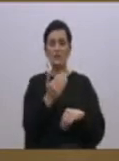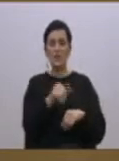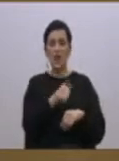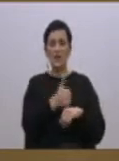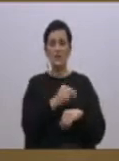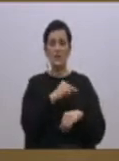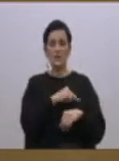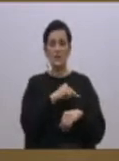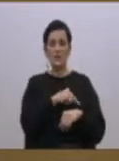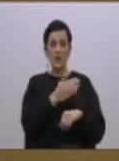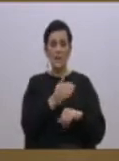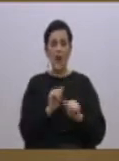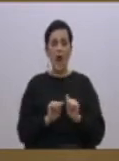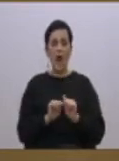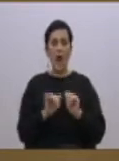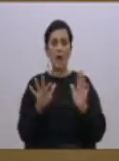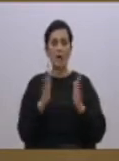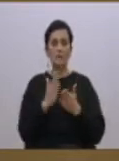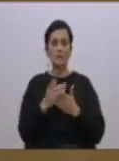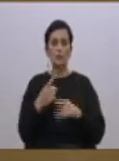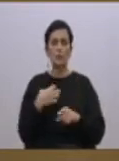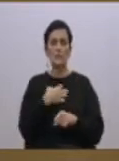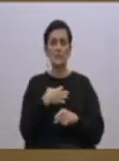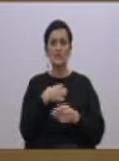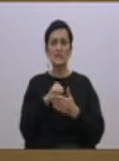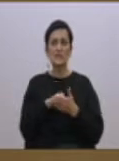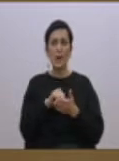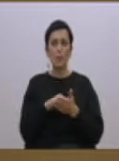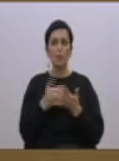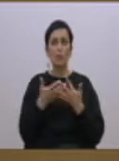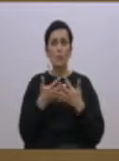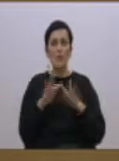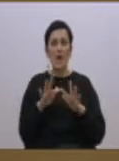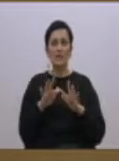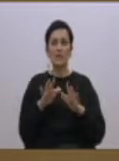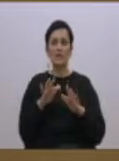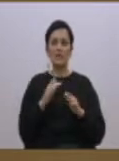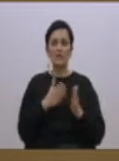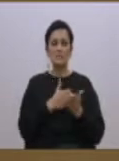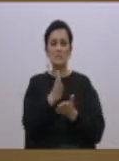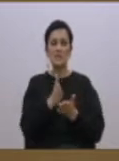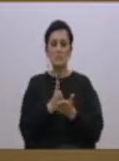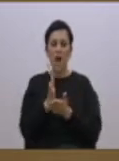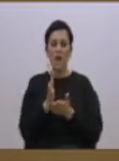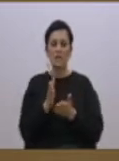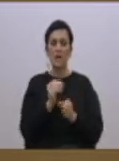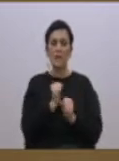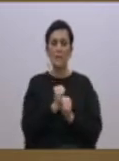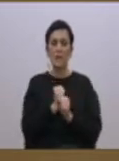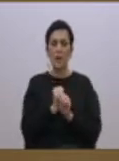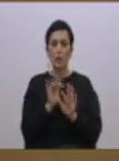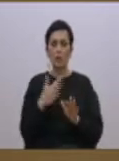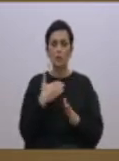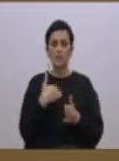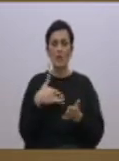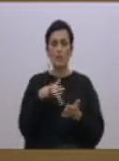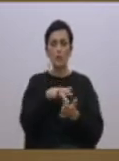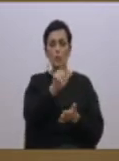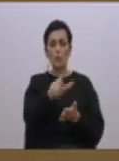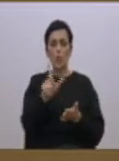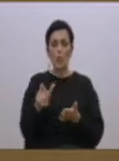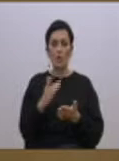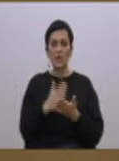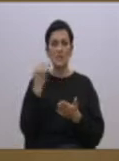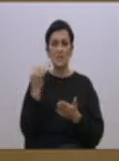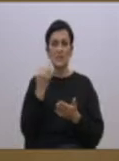acolo că ne-am saris, sapuzoeli, misarom, când eu prometa, dava mușao, telirii, gimi martule, biti, sakit, hebira, ce animo, hala, ke, mi saris, sa